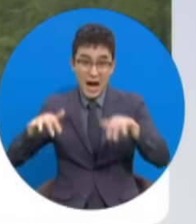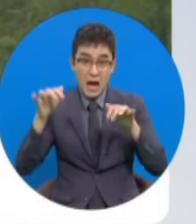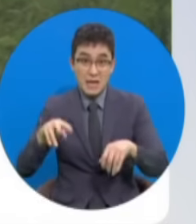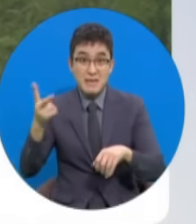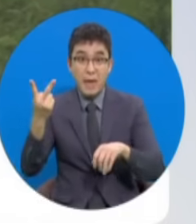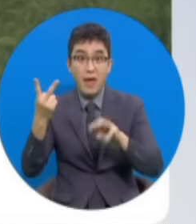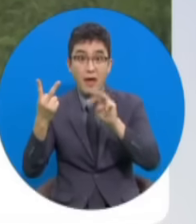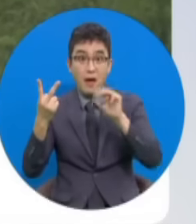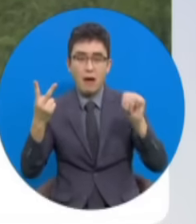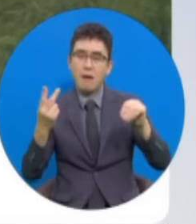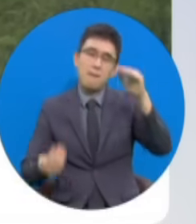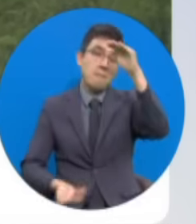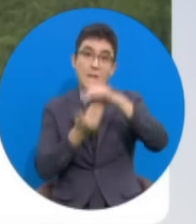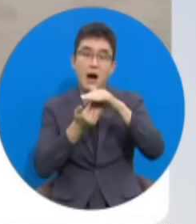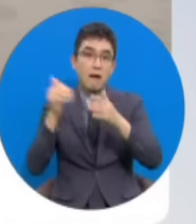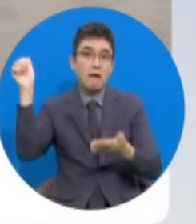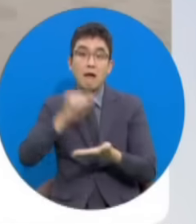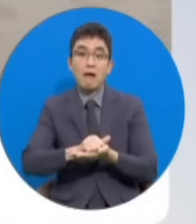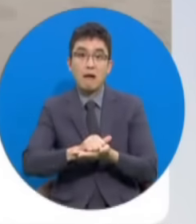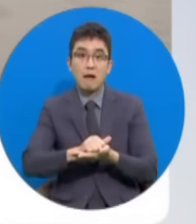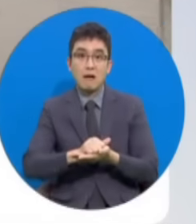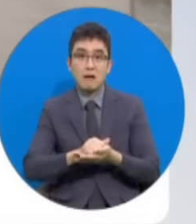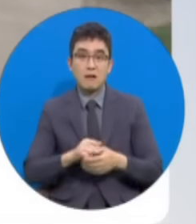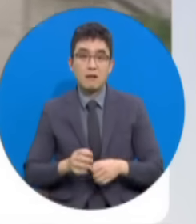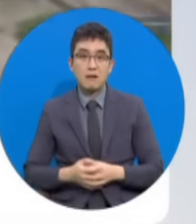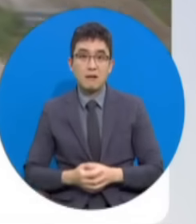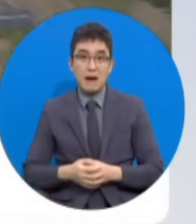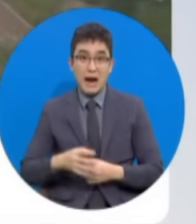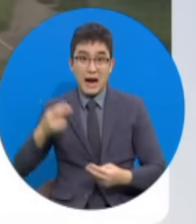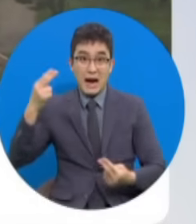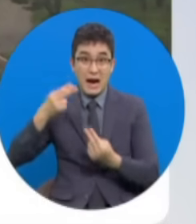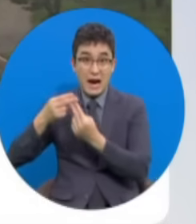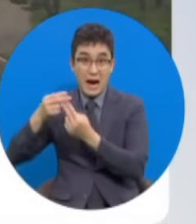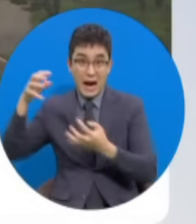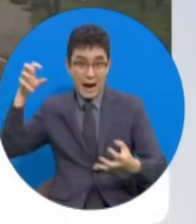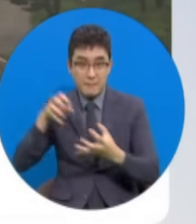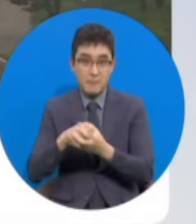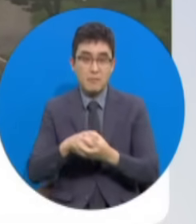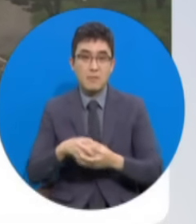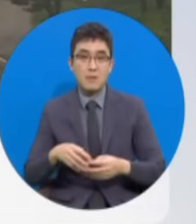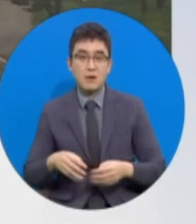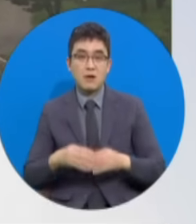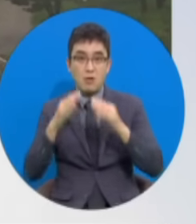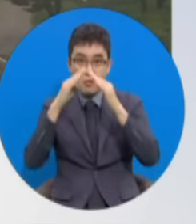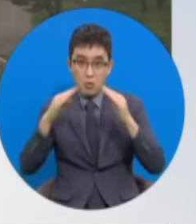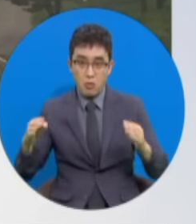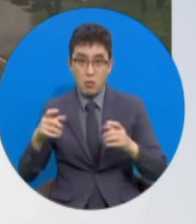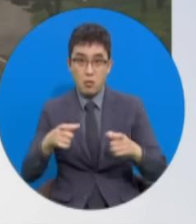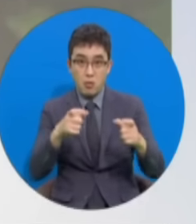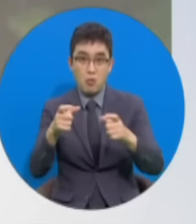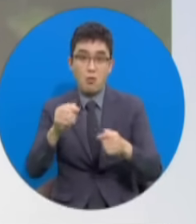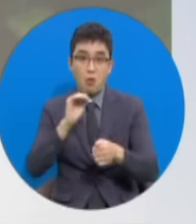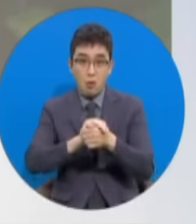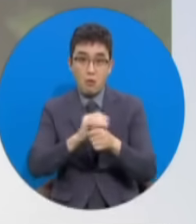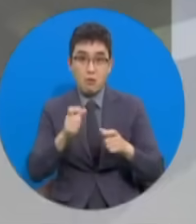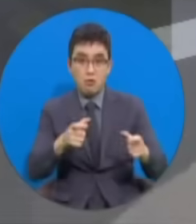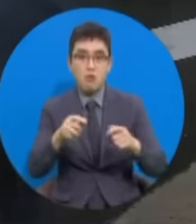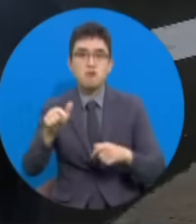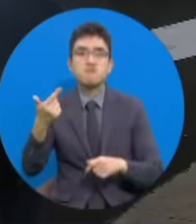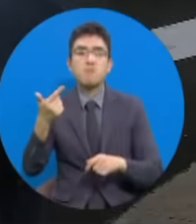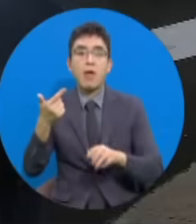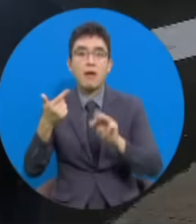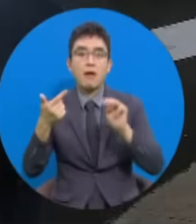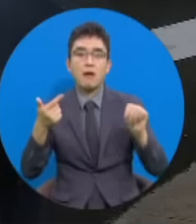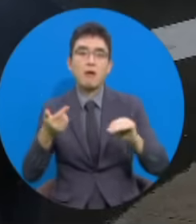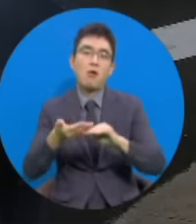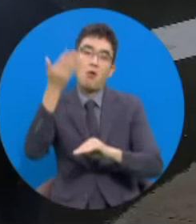25일 전국 동시다발적으로 시작해서 지금까지 누적 강수량 호남 지역, 경북 지역 같은 경우에는 600mm가 넘는 곳이 있는데 이들